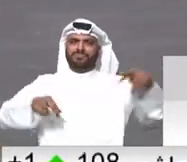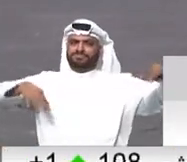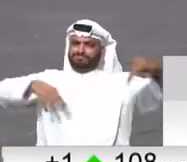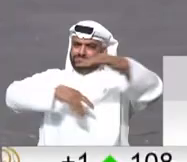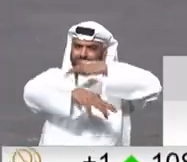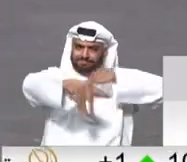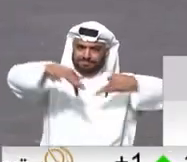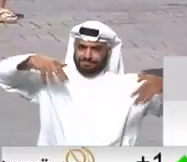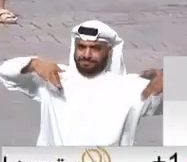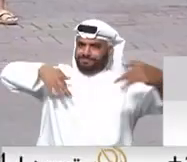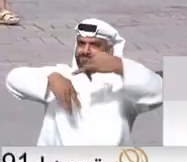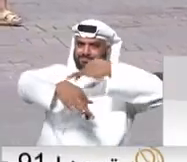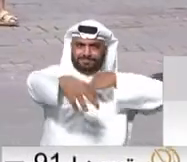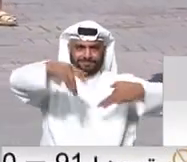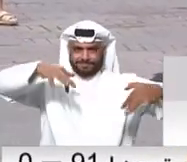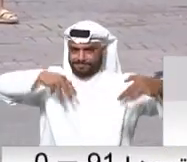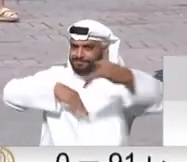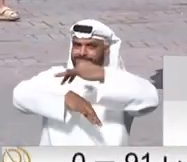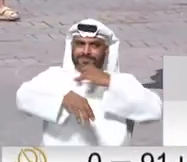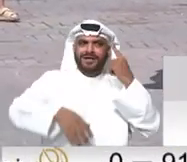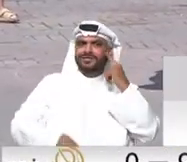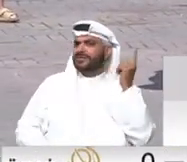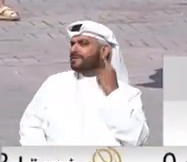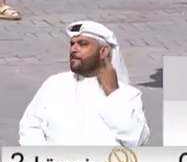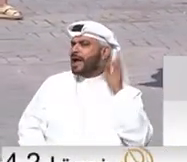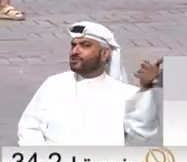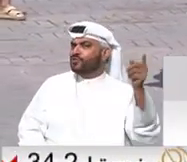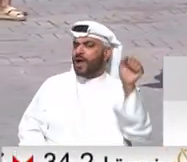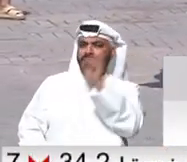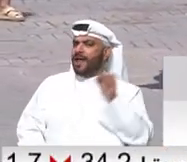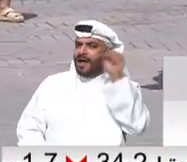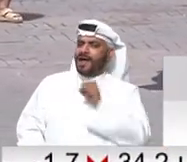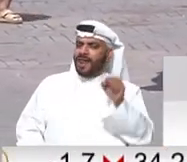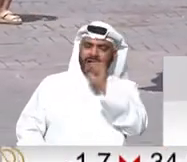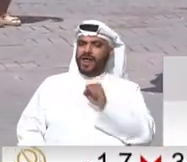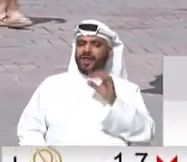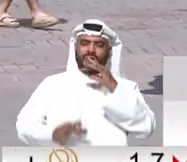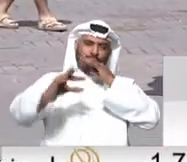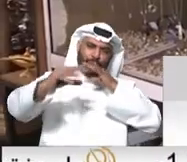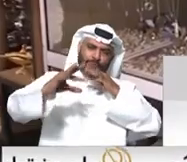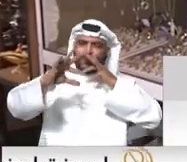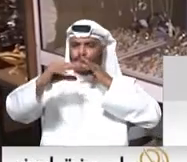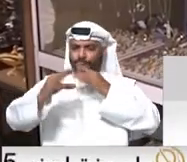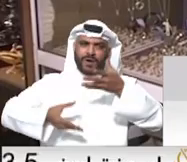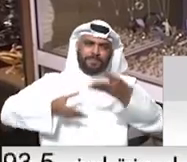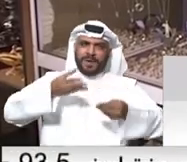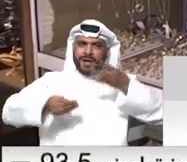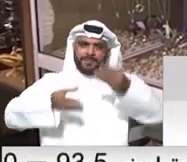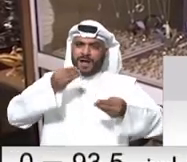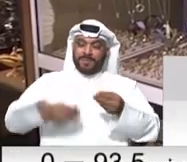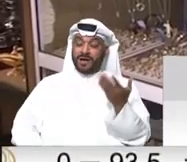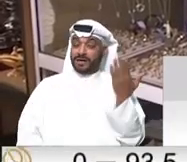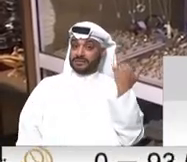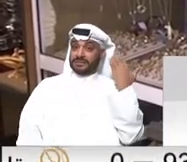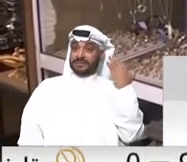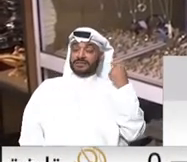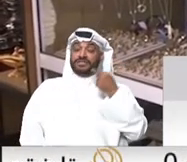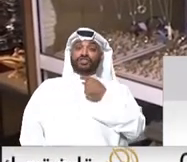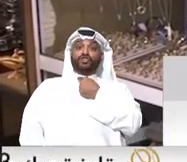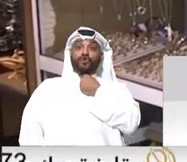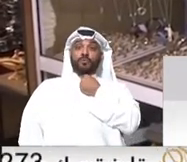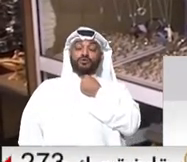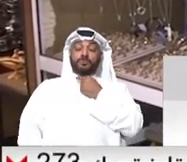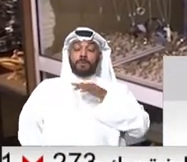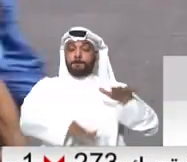من جديد بالساحة كما بالمحلات التجارية، والكل يمني نفسه لنسيان ما وقع ليلة الجمعة الأسود، بينما